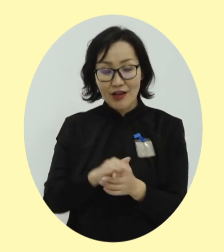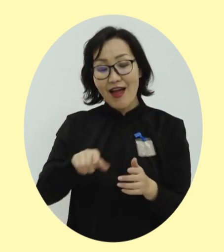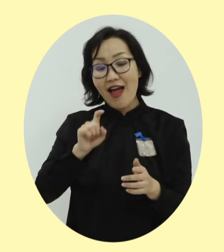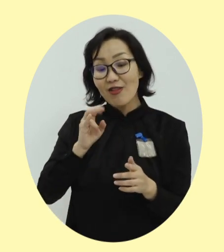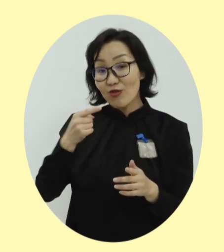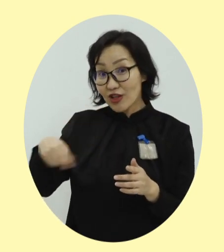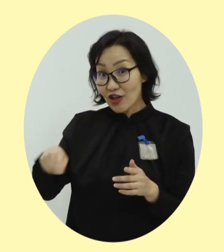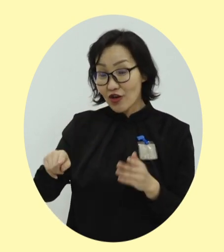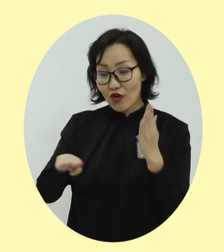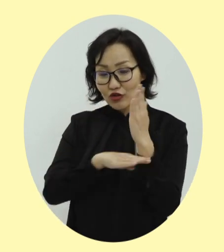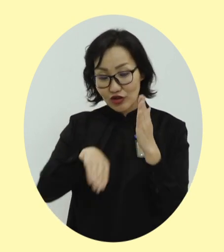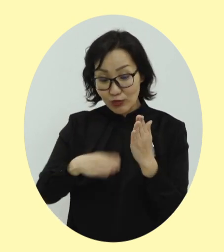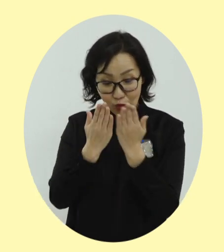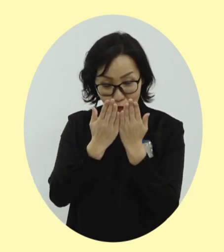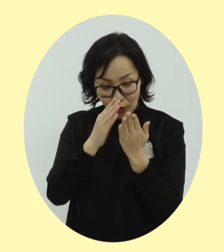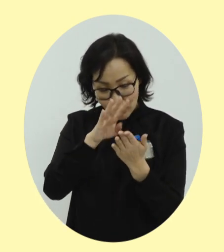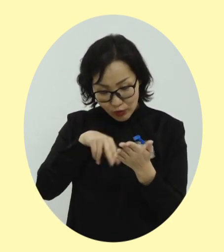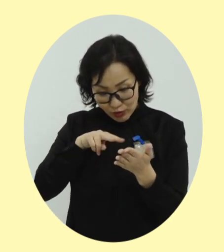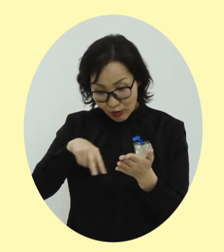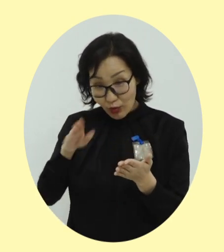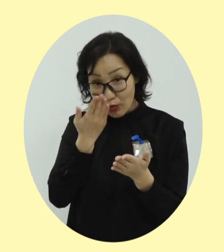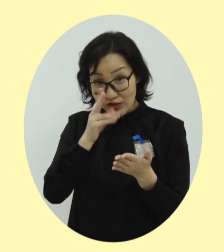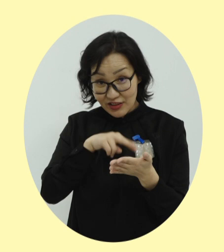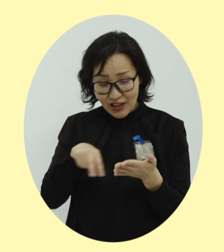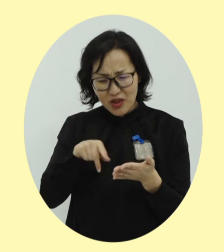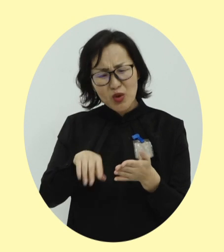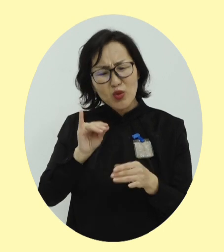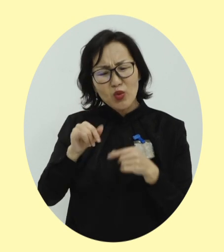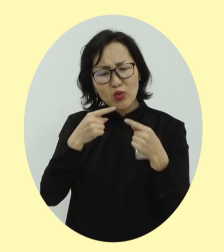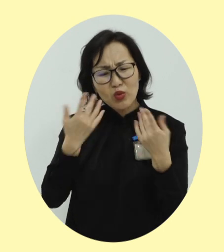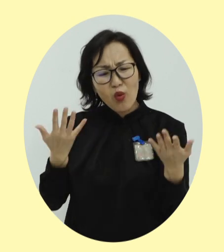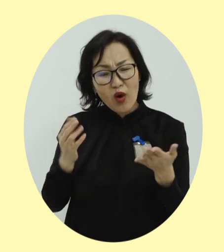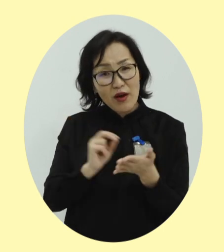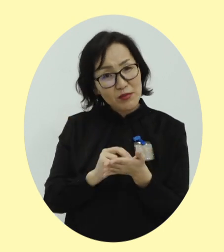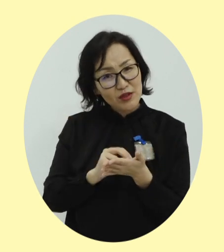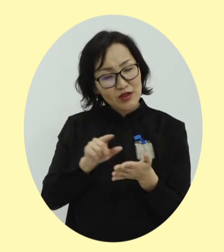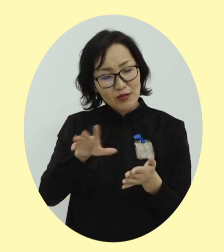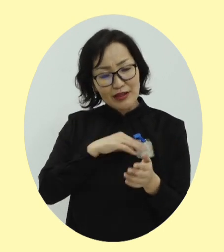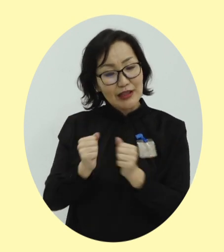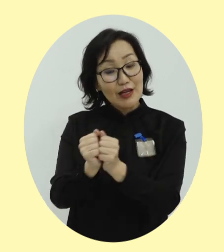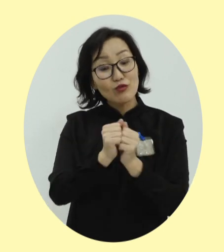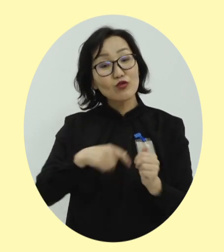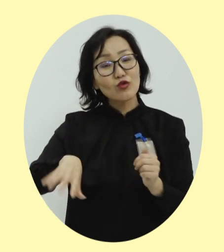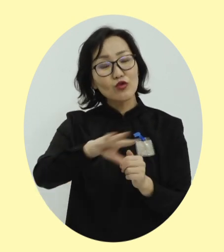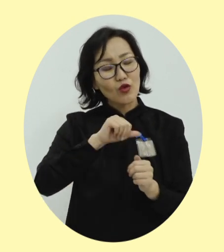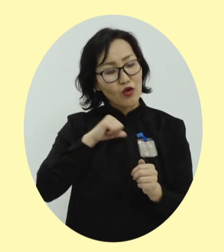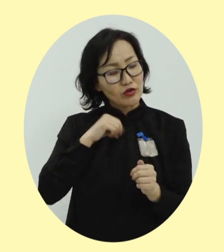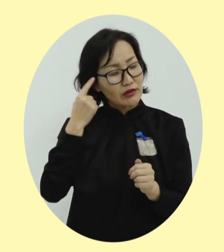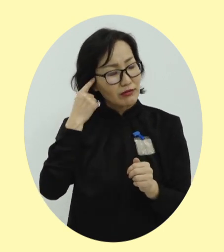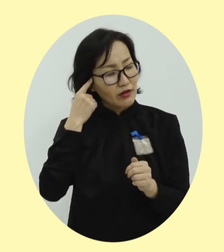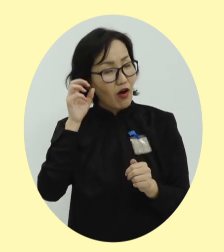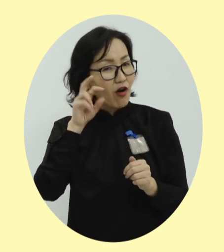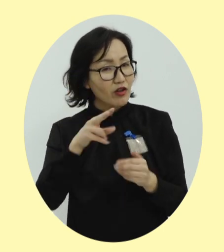Халиунагийн өдрийн тэмдэглэлийг уншаад өдрийн тэмдэглэлд яг юуны тухай бичдгийм бол гэдгийг найзууд нь